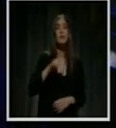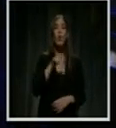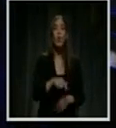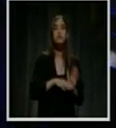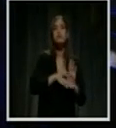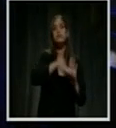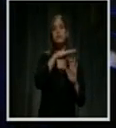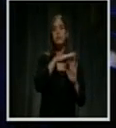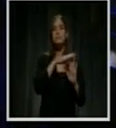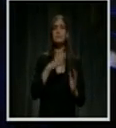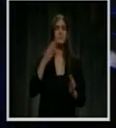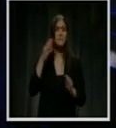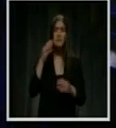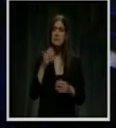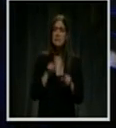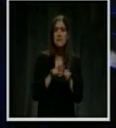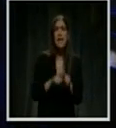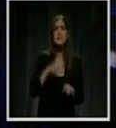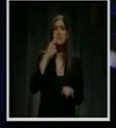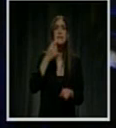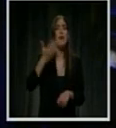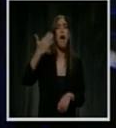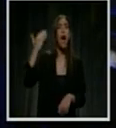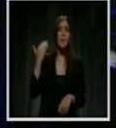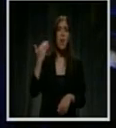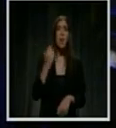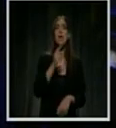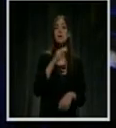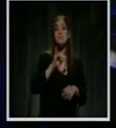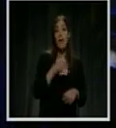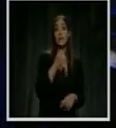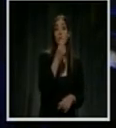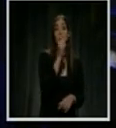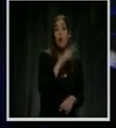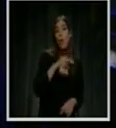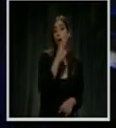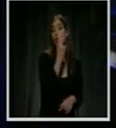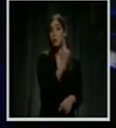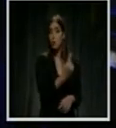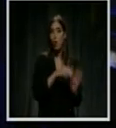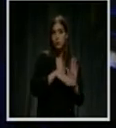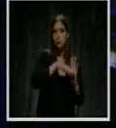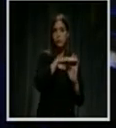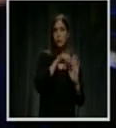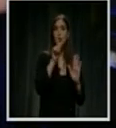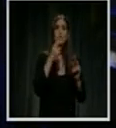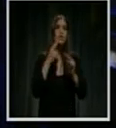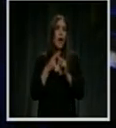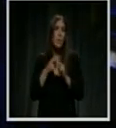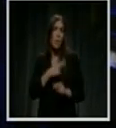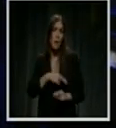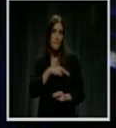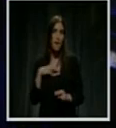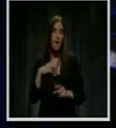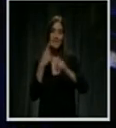għal kull euro li kien jola żejt minn barra il-kontijiet hawnhekk kienu jollhom id-doppju ta' dak illi kien